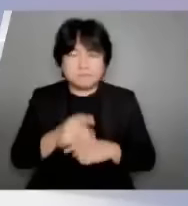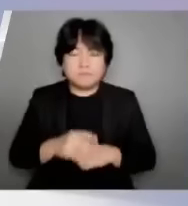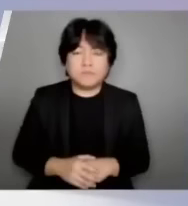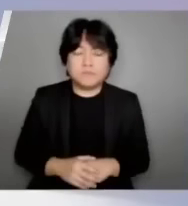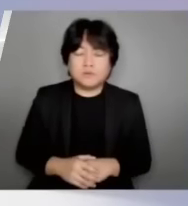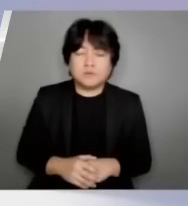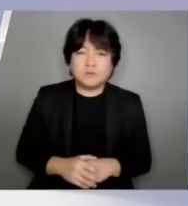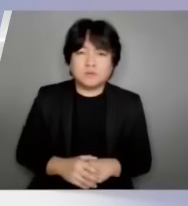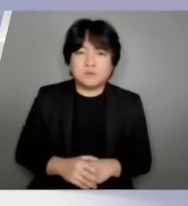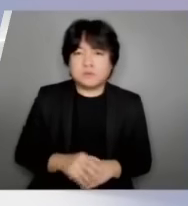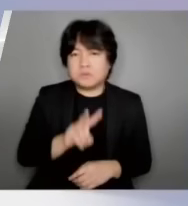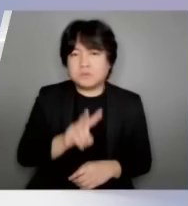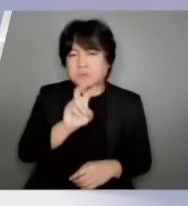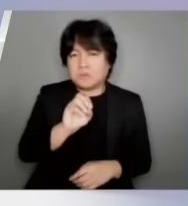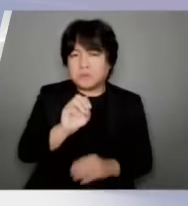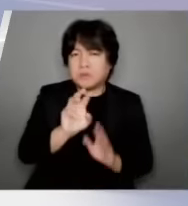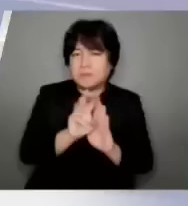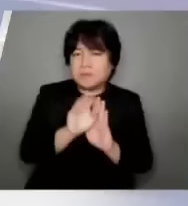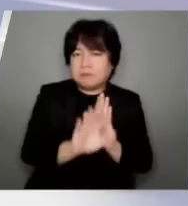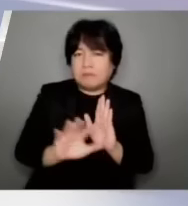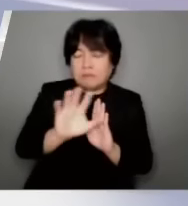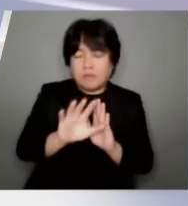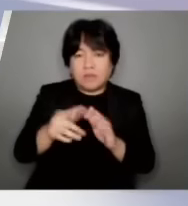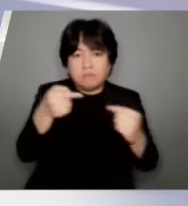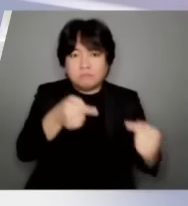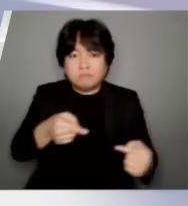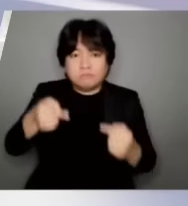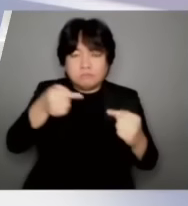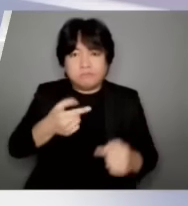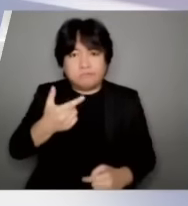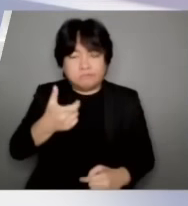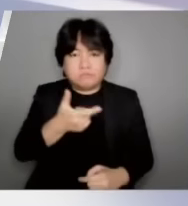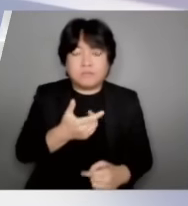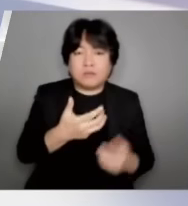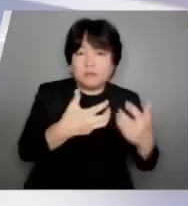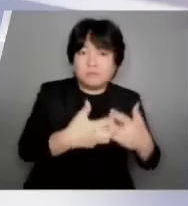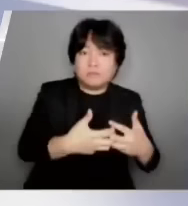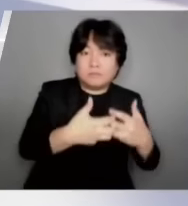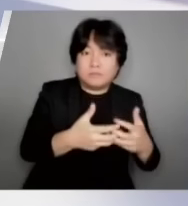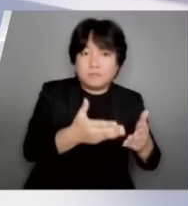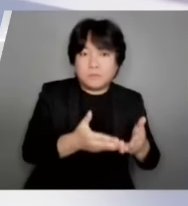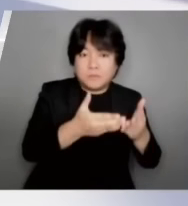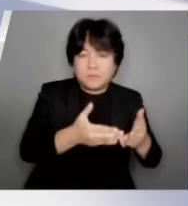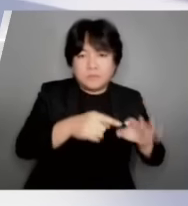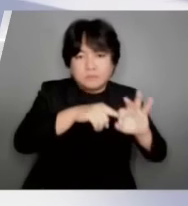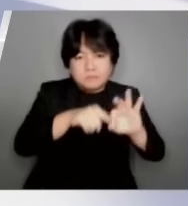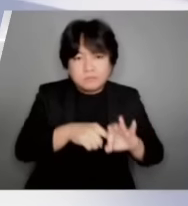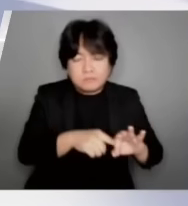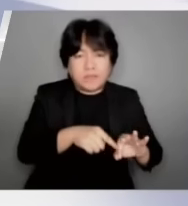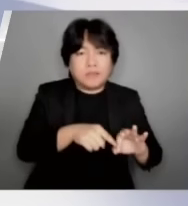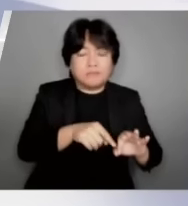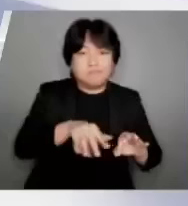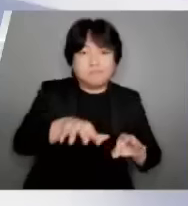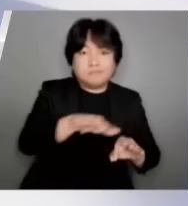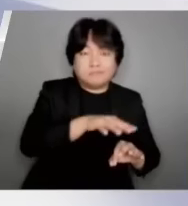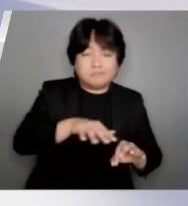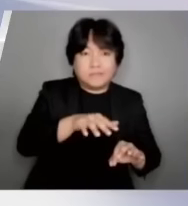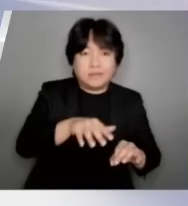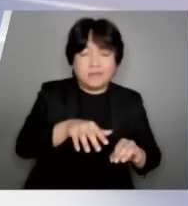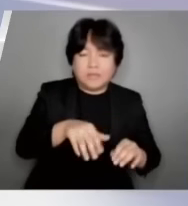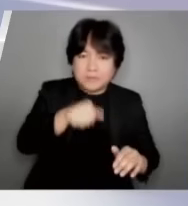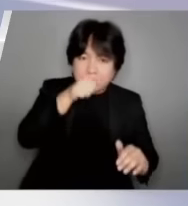kami, ma'am. Malakas, ma'am. Tinira yung makina namin, nabutas. Kami, nagtago kami. Missile. Tinamaan namin yung malapit sa